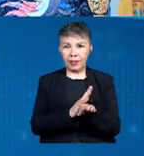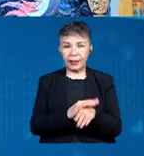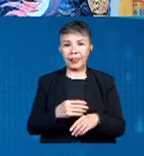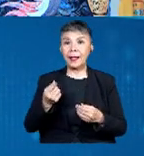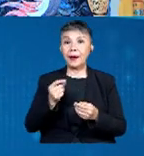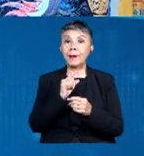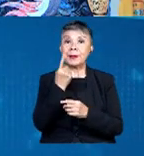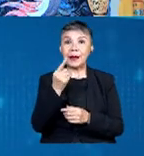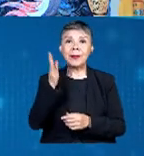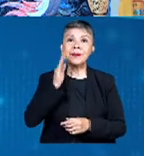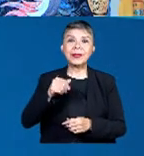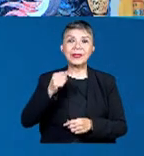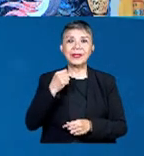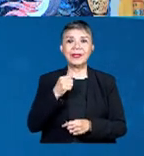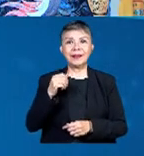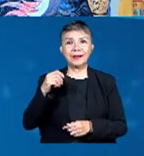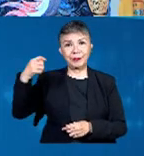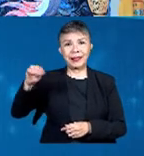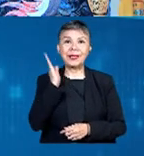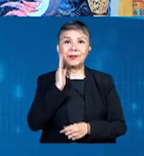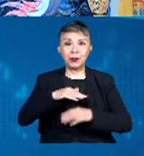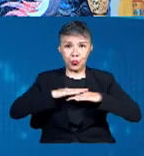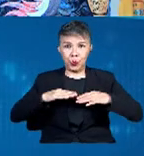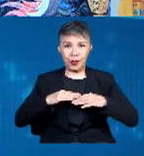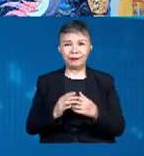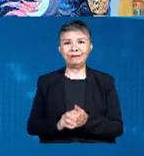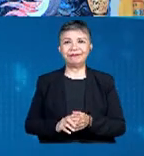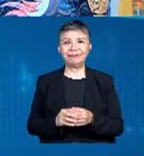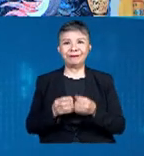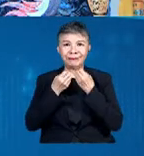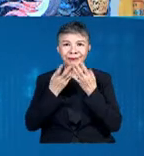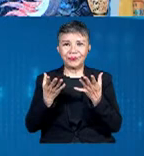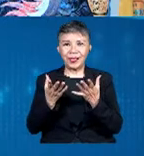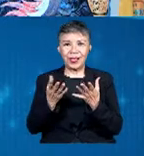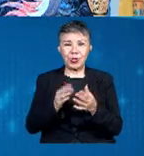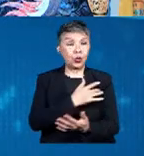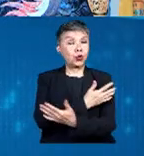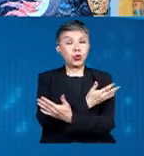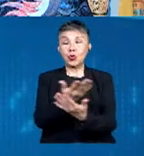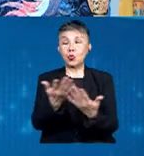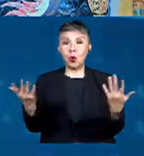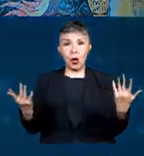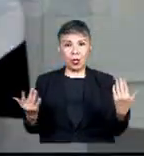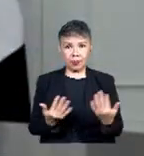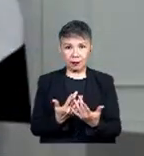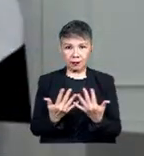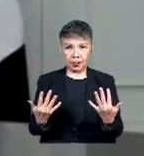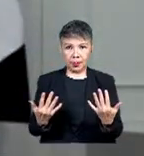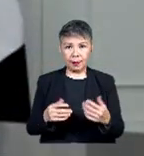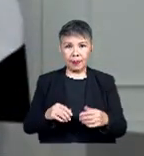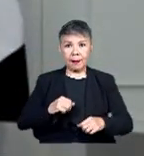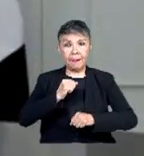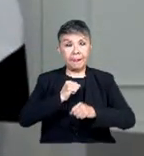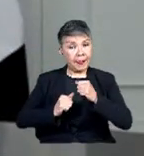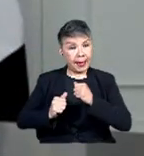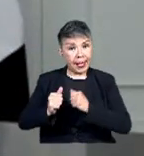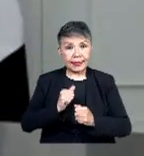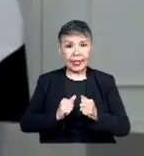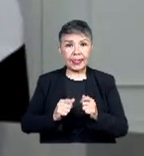Pak Menpora, silakan Pak Menpora. Ya, untuk seluruh masyarakat,